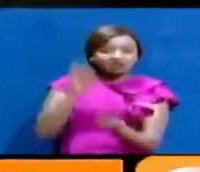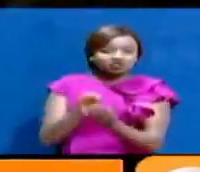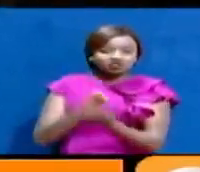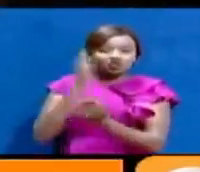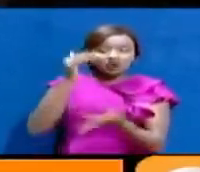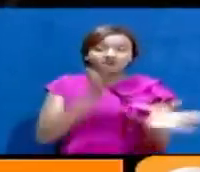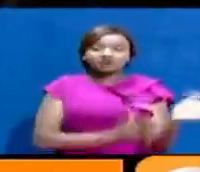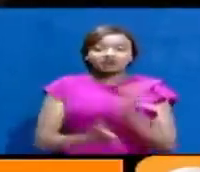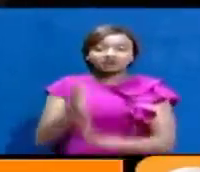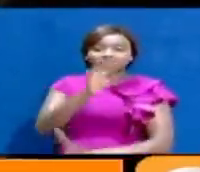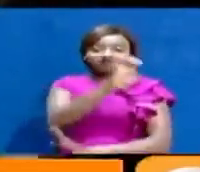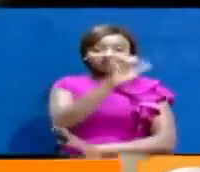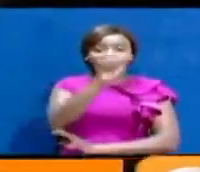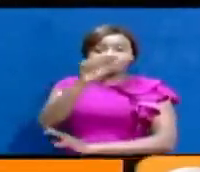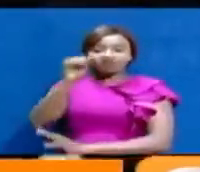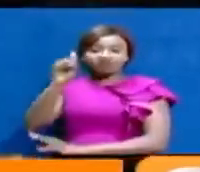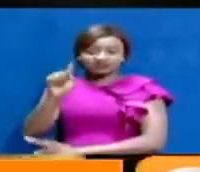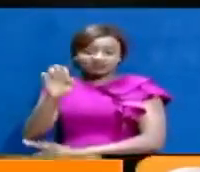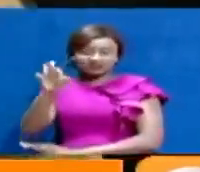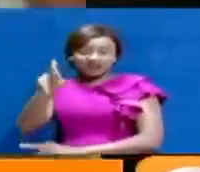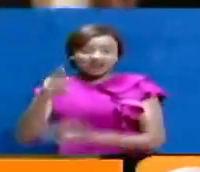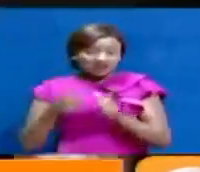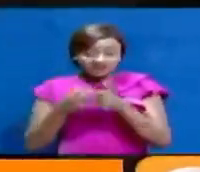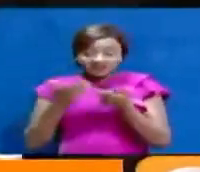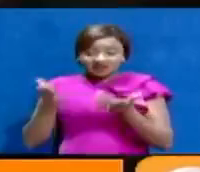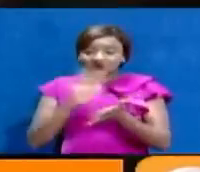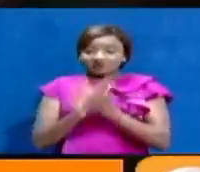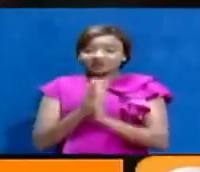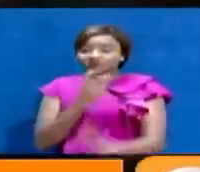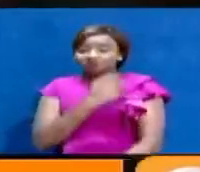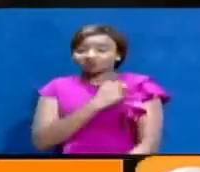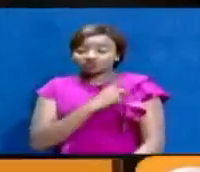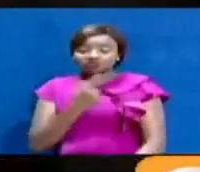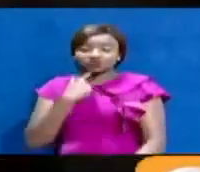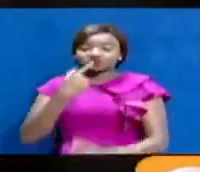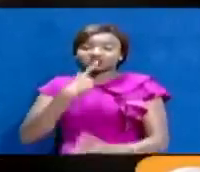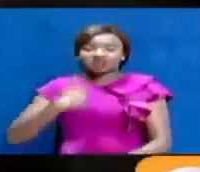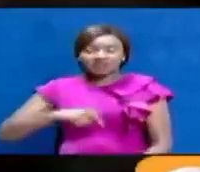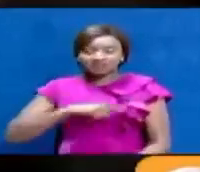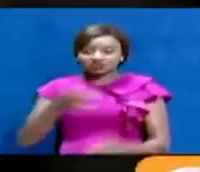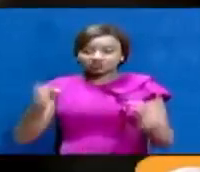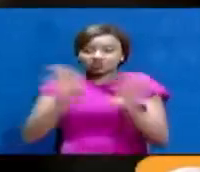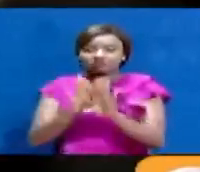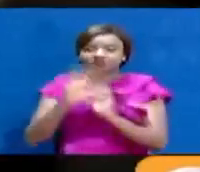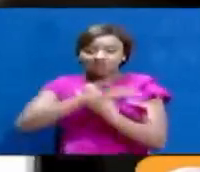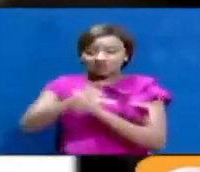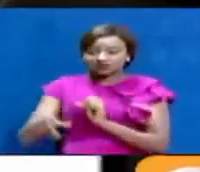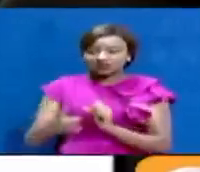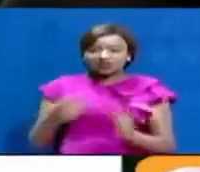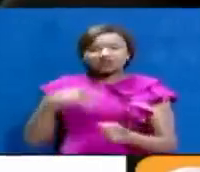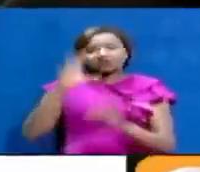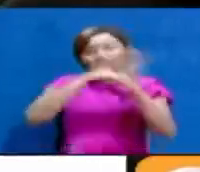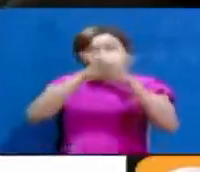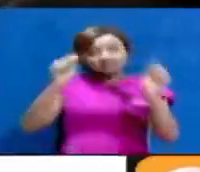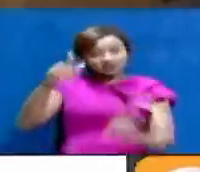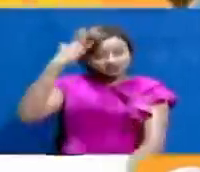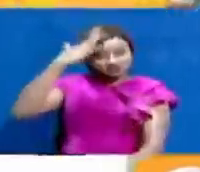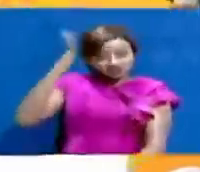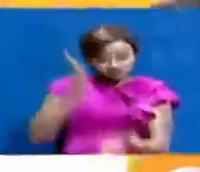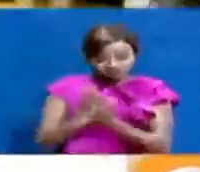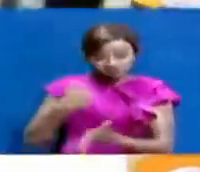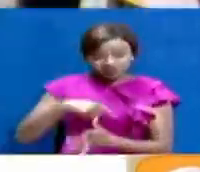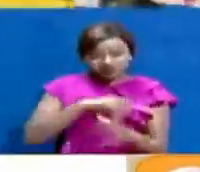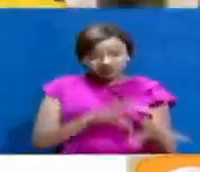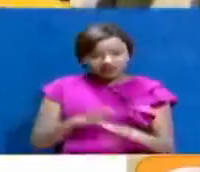tukijitarajishia mambo ya Easter. Imefika mali without consultation yote mmetuambia tufunge nchi. Swali, rais, unajua tunateseka